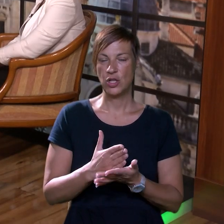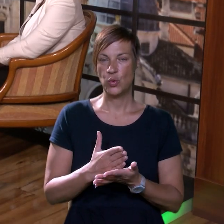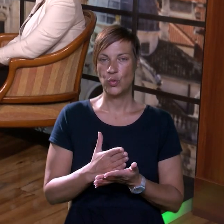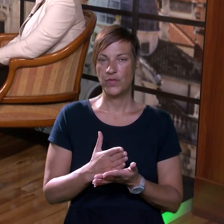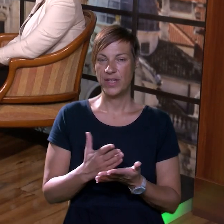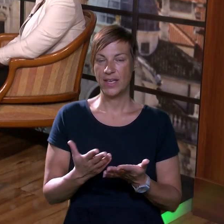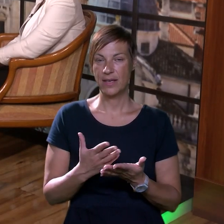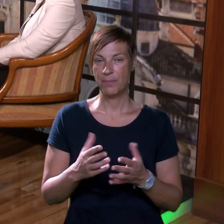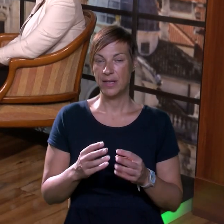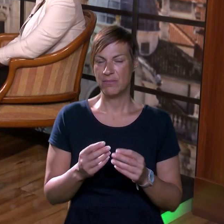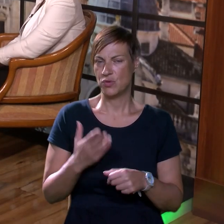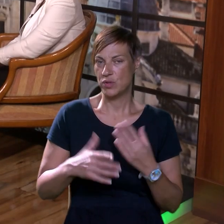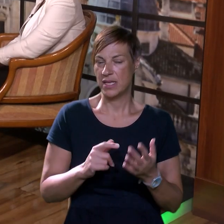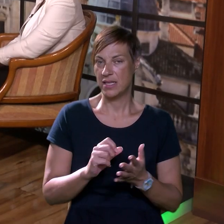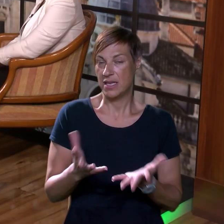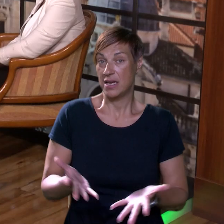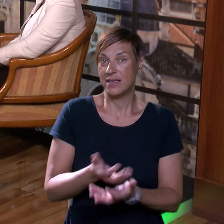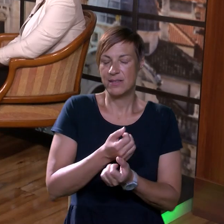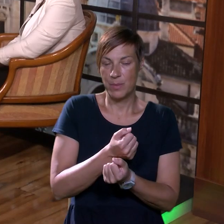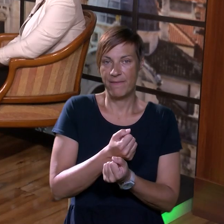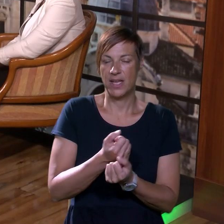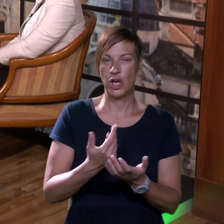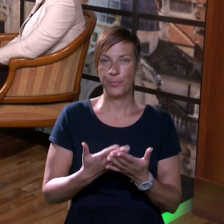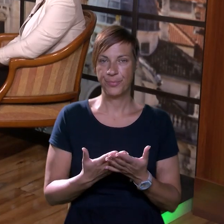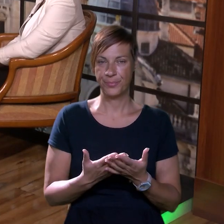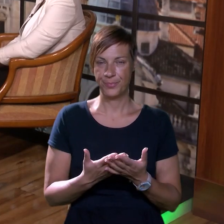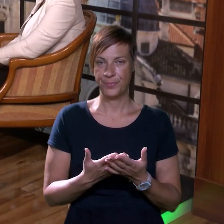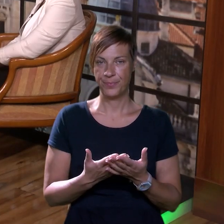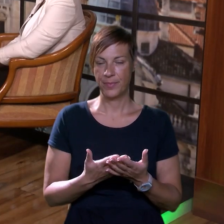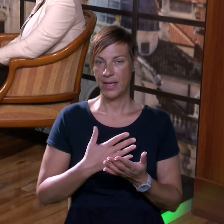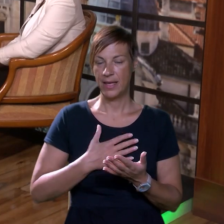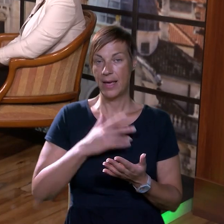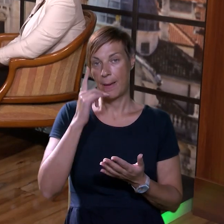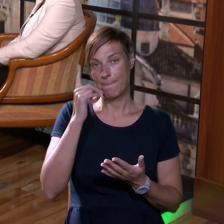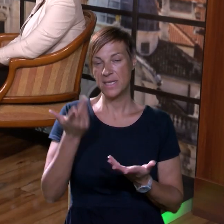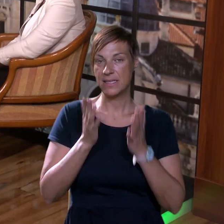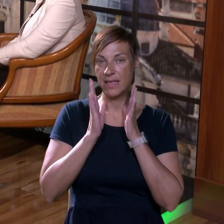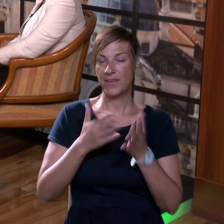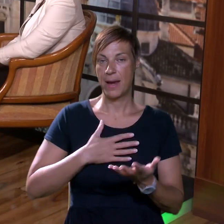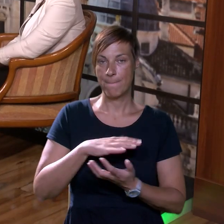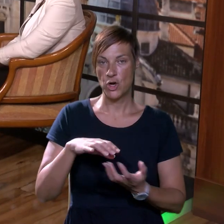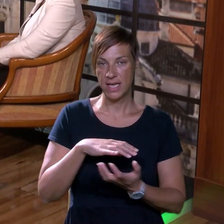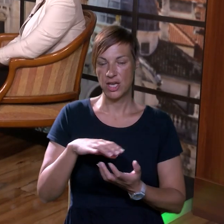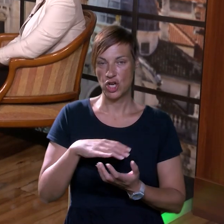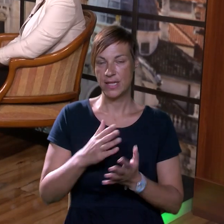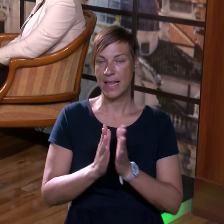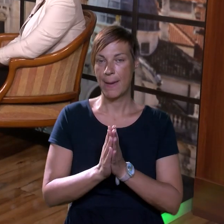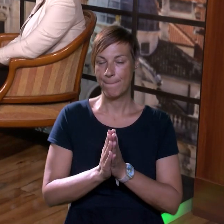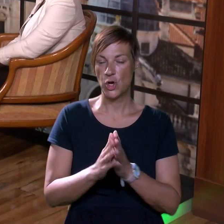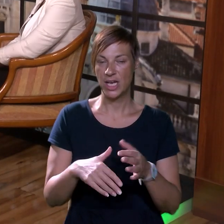Uvijek me nešto ono u zadnji tren izbavilo iz toga. Ja mislim da je to vjera mojih roditelja,